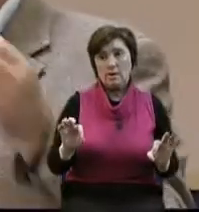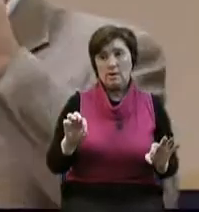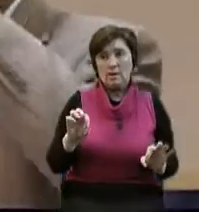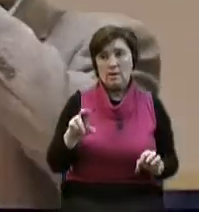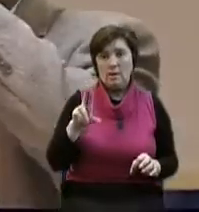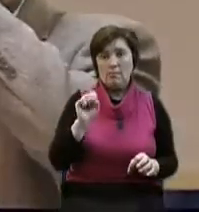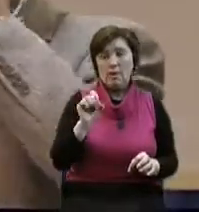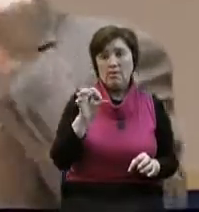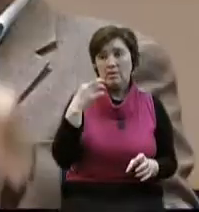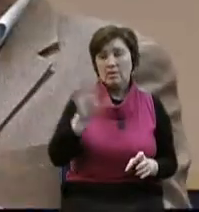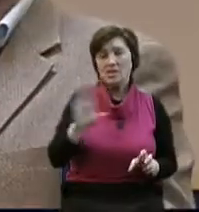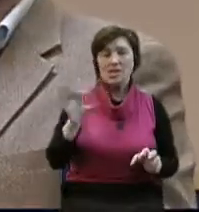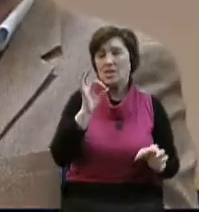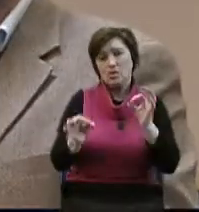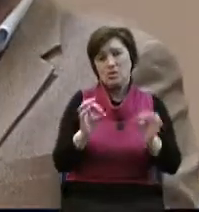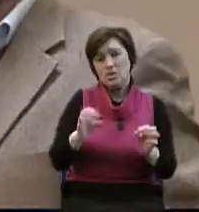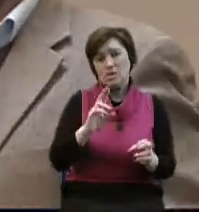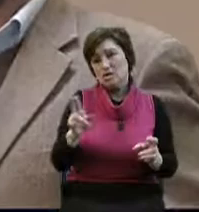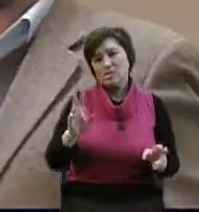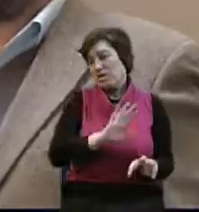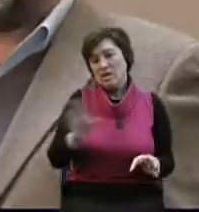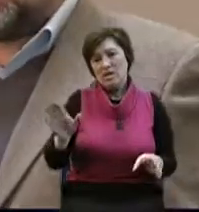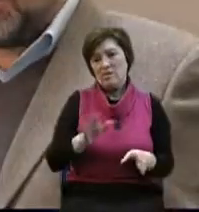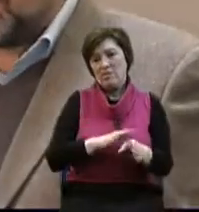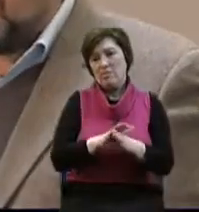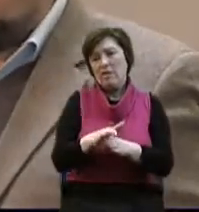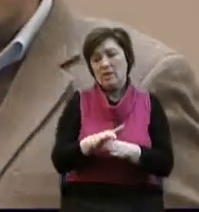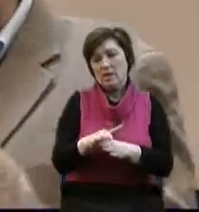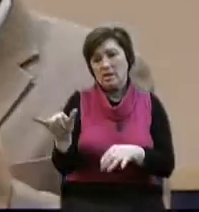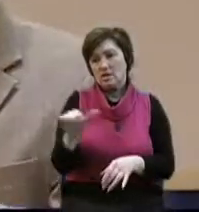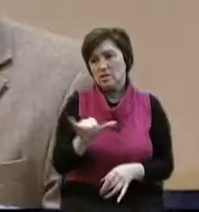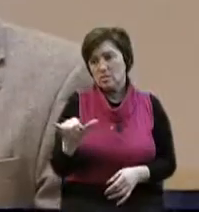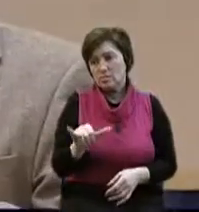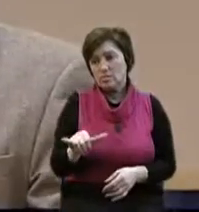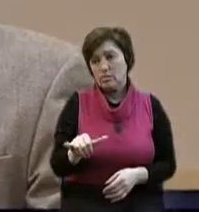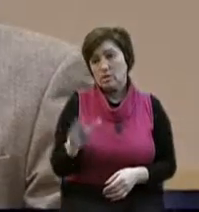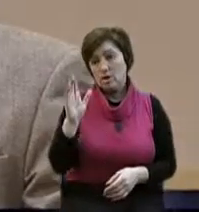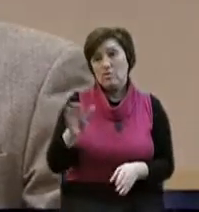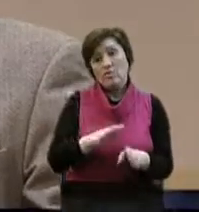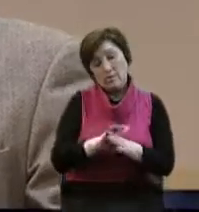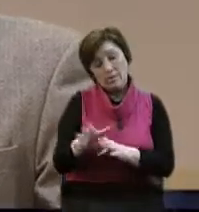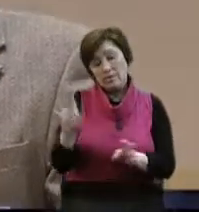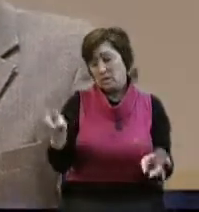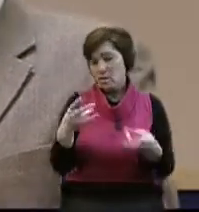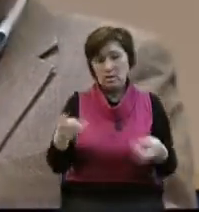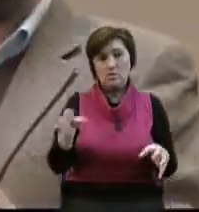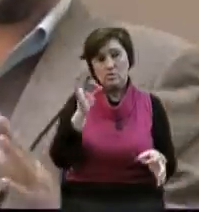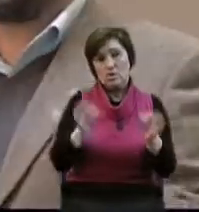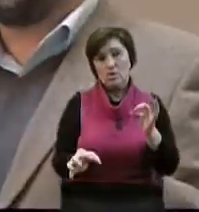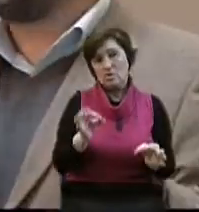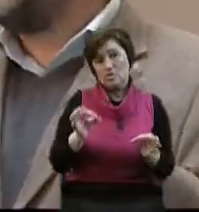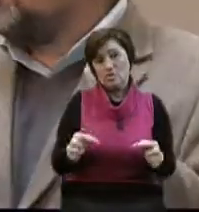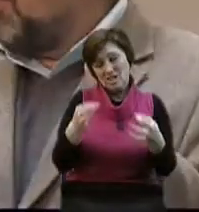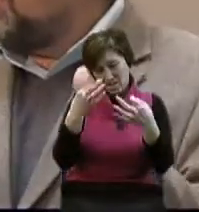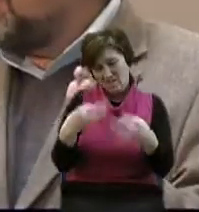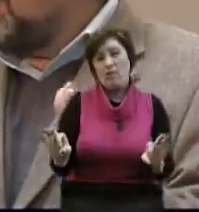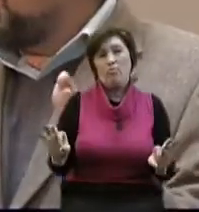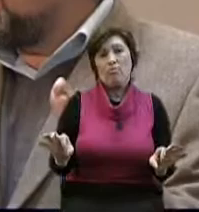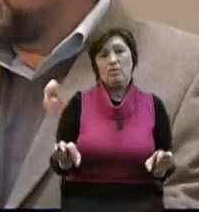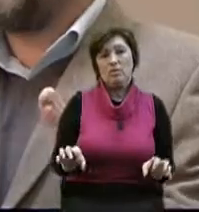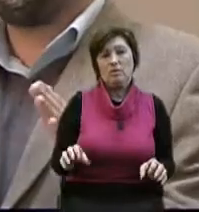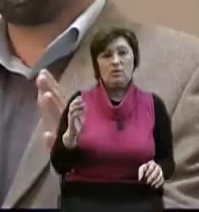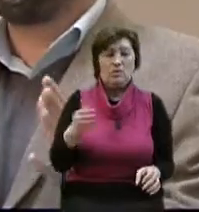если кто-то не исполняет субботу. Но мы видим также, интересно, то, что Господь о седьмом